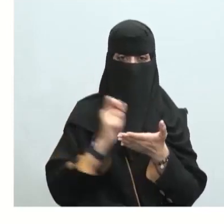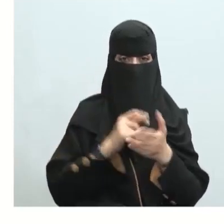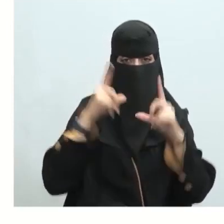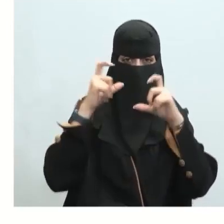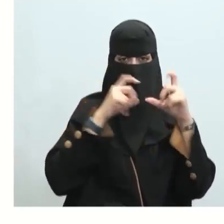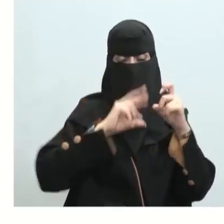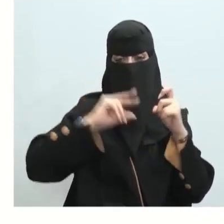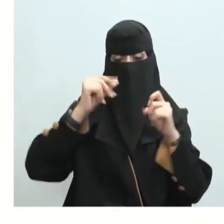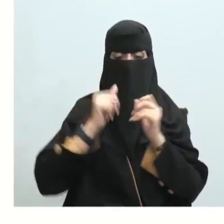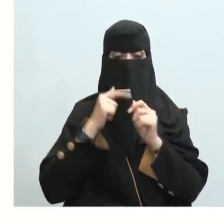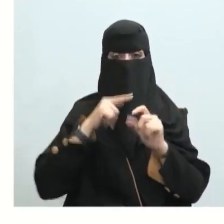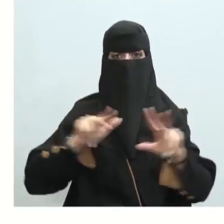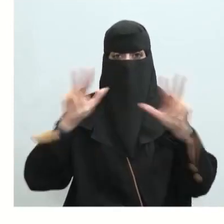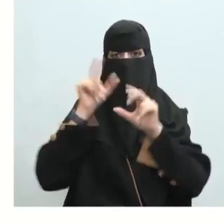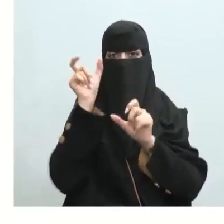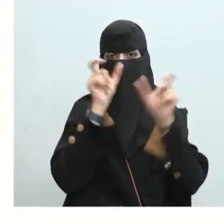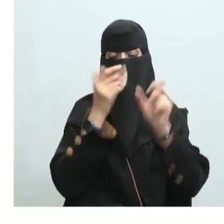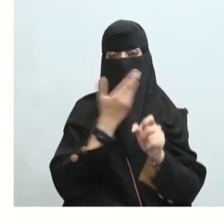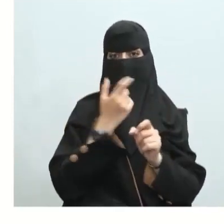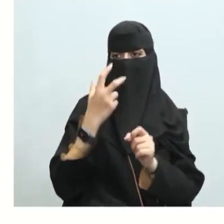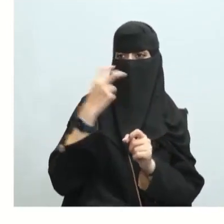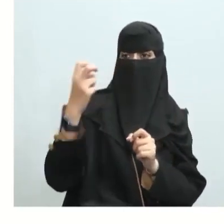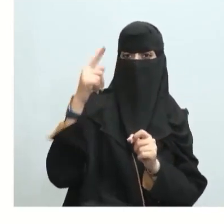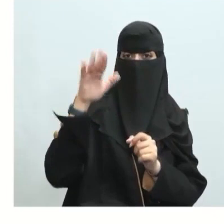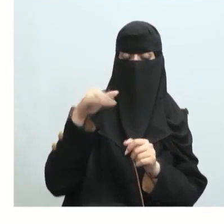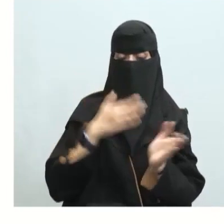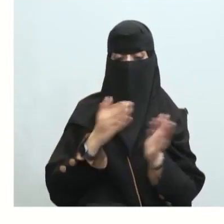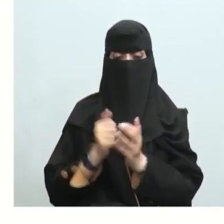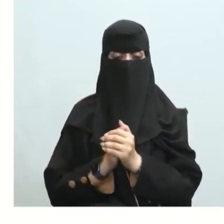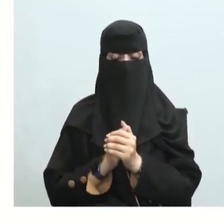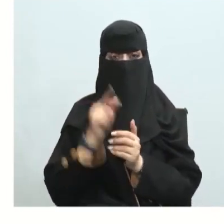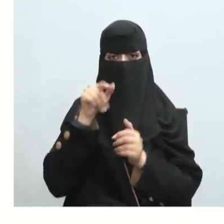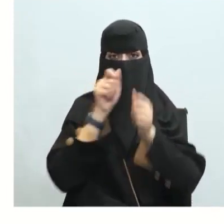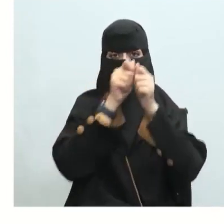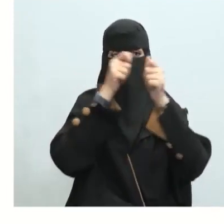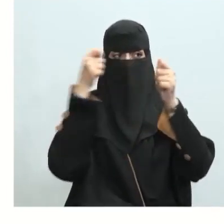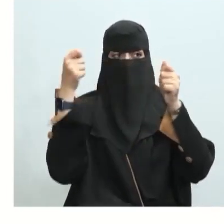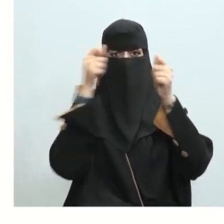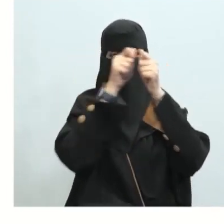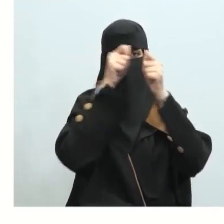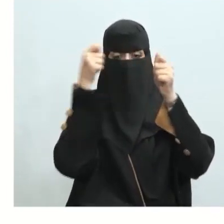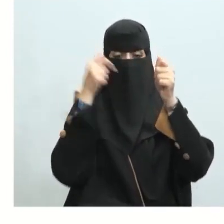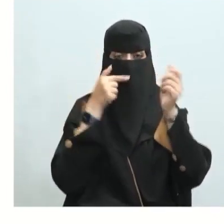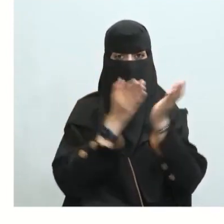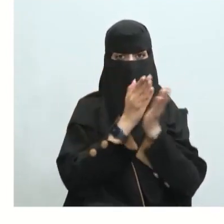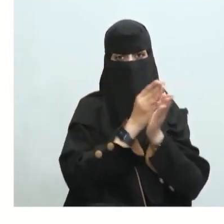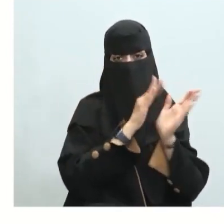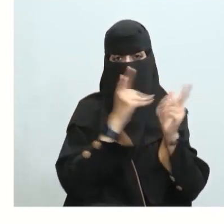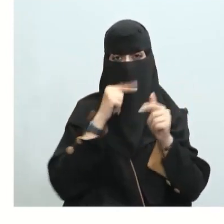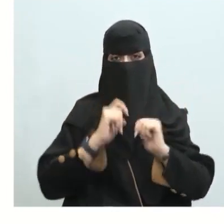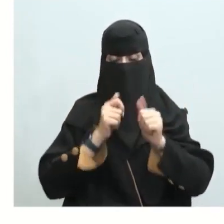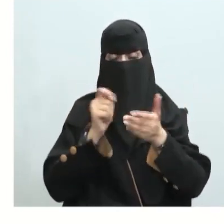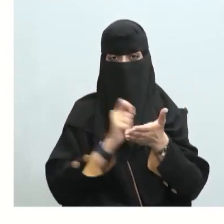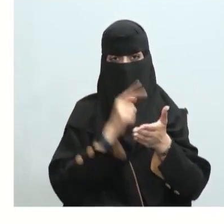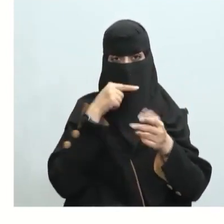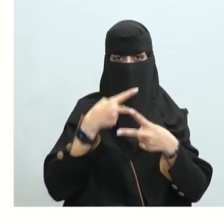او تحاكي هذه الصور بالفاظ مؤثره وجاذب لعرض البضائع الاخرى كل له طريقه بامكانك حاك بامكانك ان تكتب